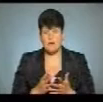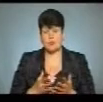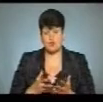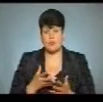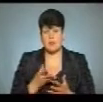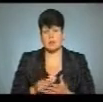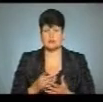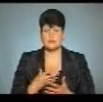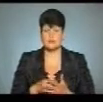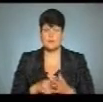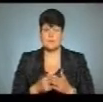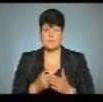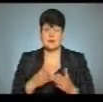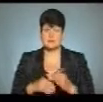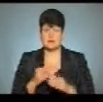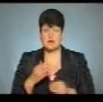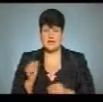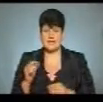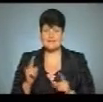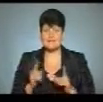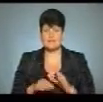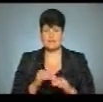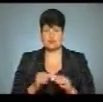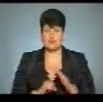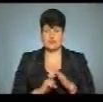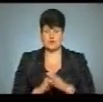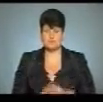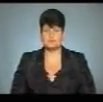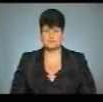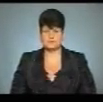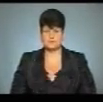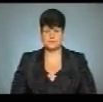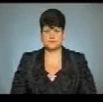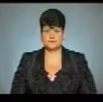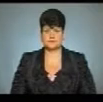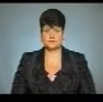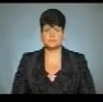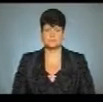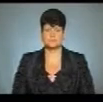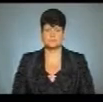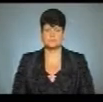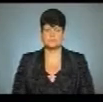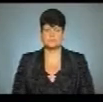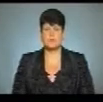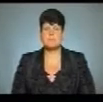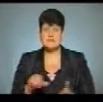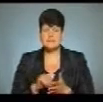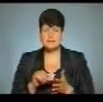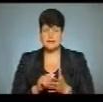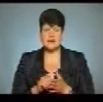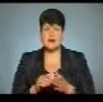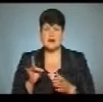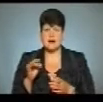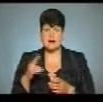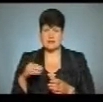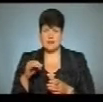свою передвиборчу агітацію лише з виборчого фонду. Соломія Струс, Юрій Багрій, новини. Представник радикальної партії Олега